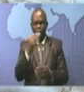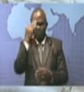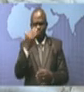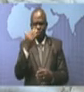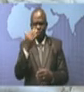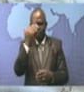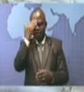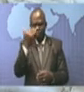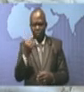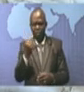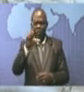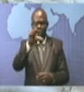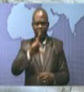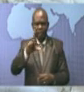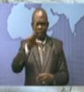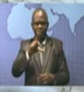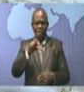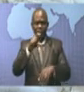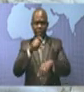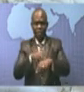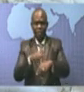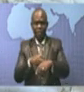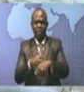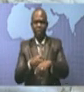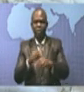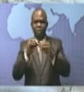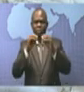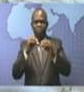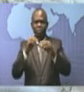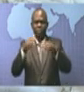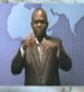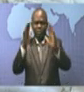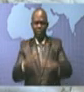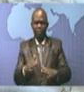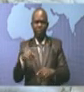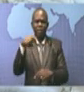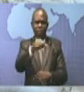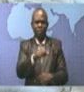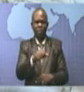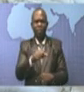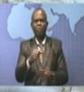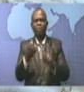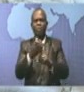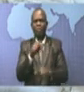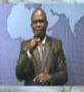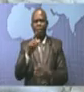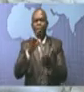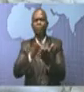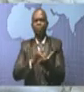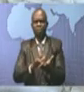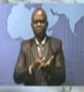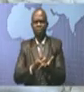lundi, après le paiement de la solde, donc les agriculteurs puissent la récupérer. Et suivant le calendrier prescrit par